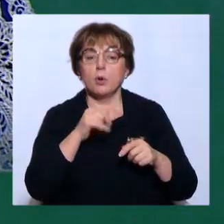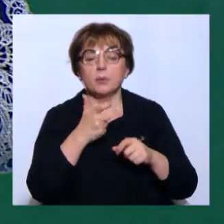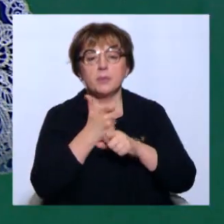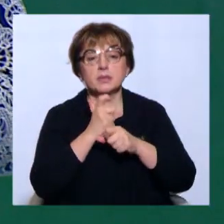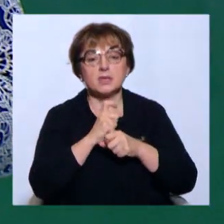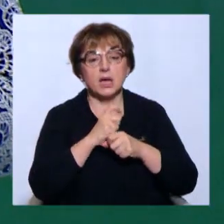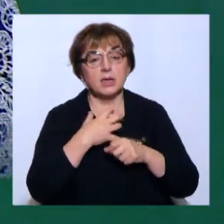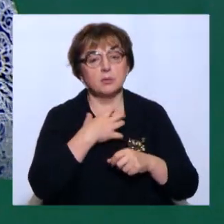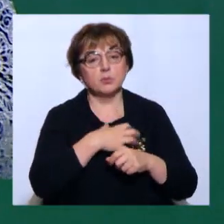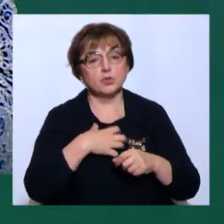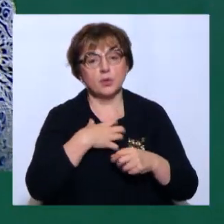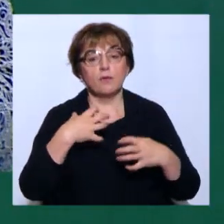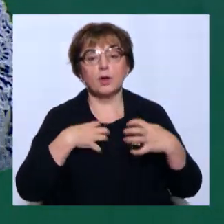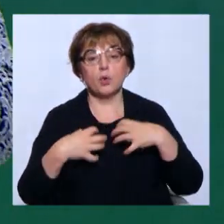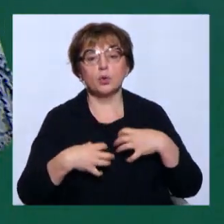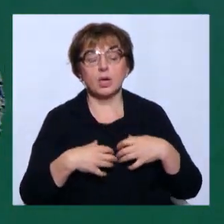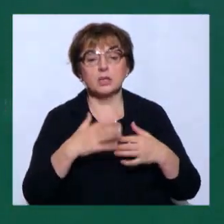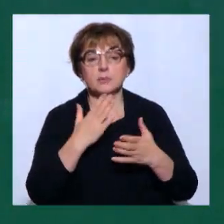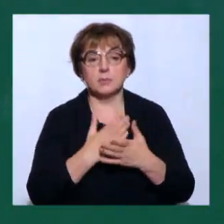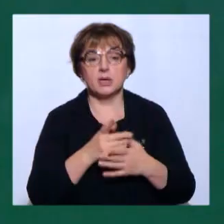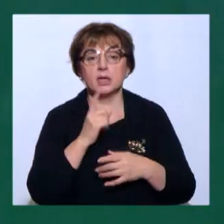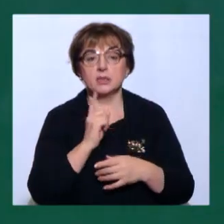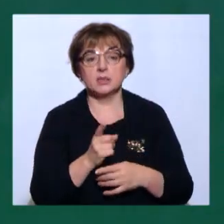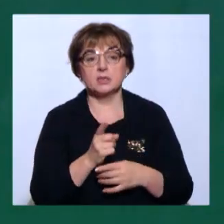მნიშვნელოვანი ორგანიზმები არიან.